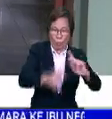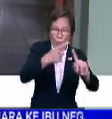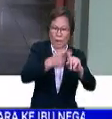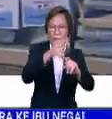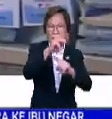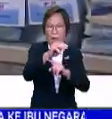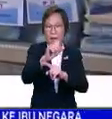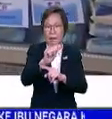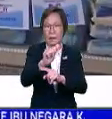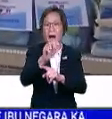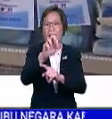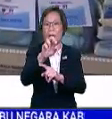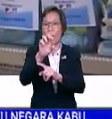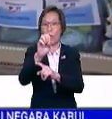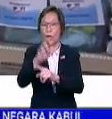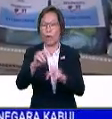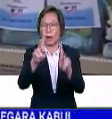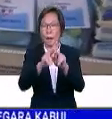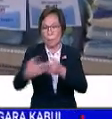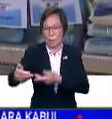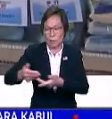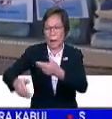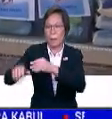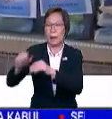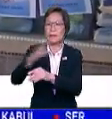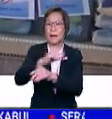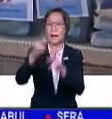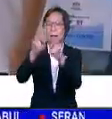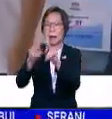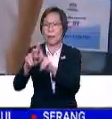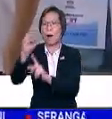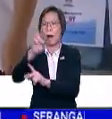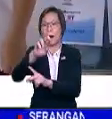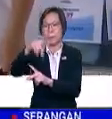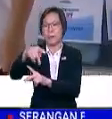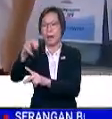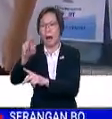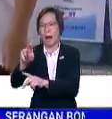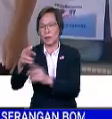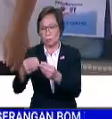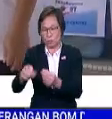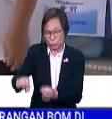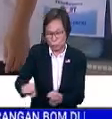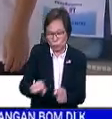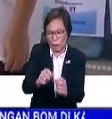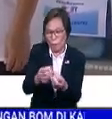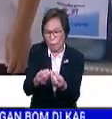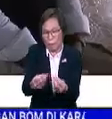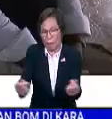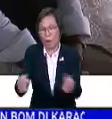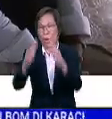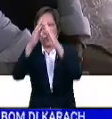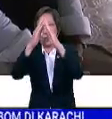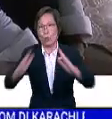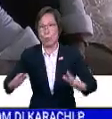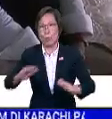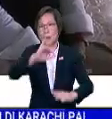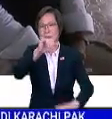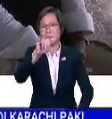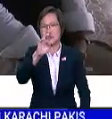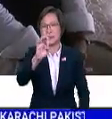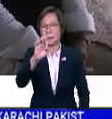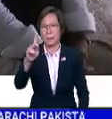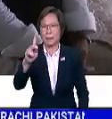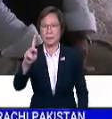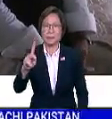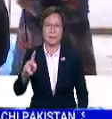Narum, Kampung Dagang, Kampung Pemindahan Marudi, RPR Sungai Pasir, Rumah Jimbau Gudang dan Rumah Jamik Setapang A.